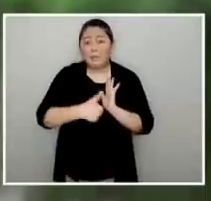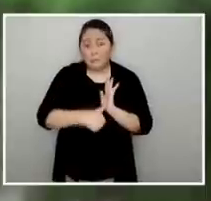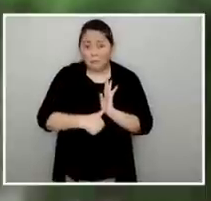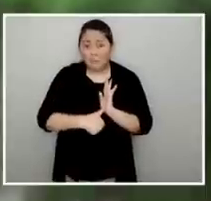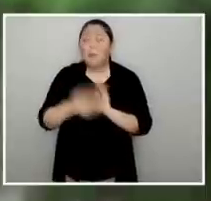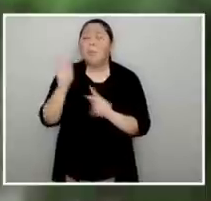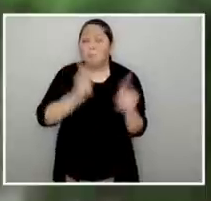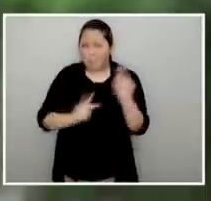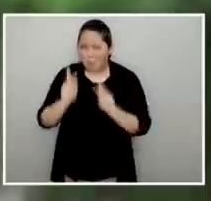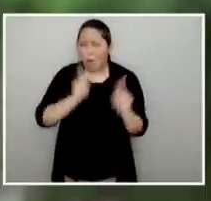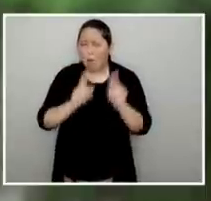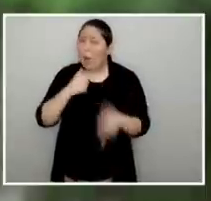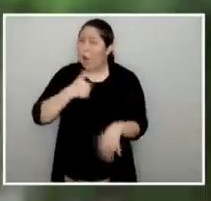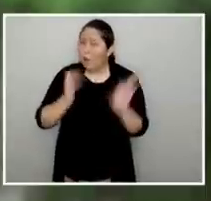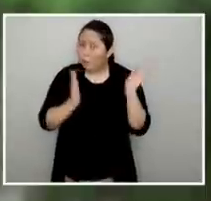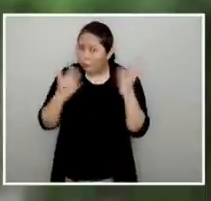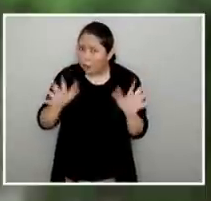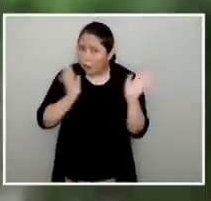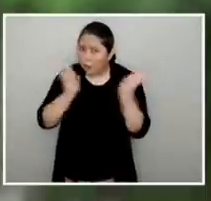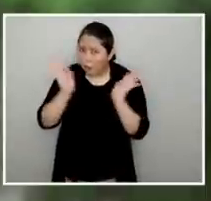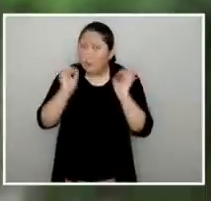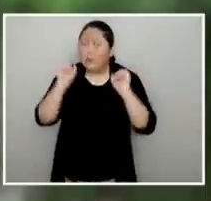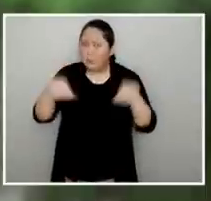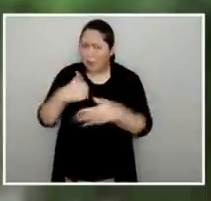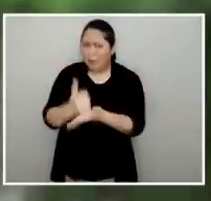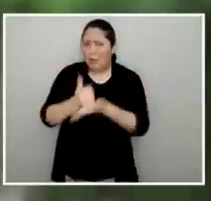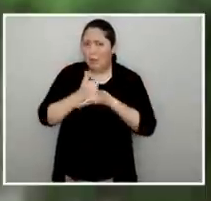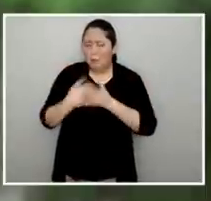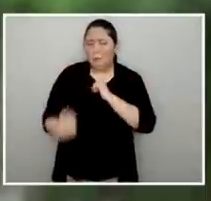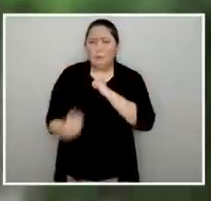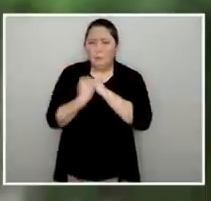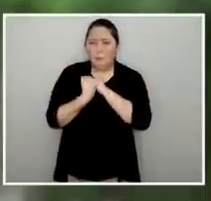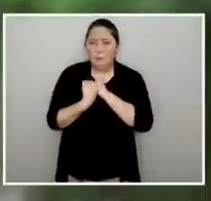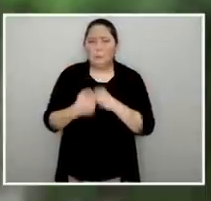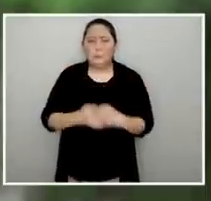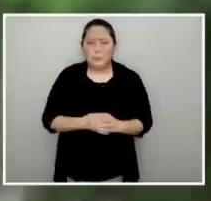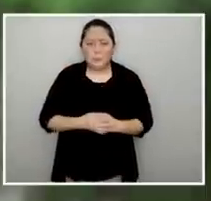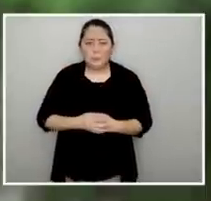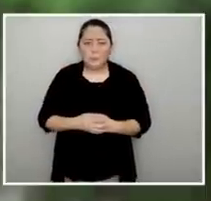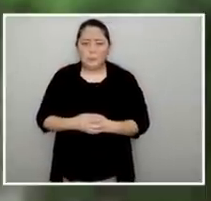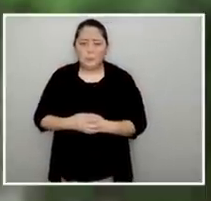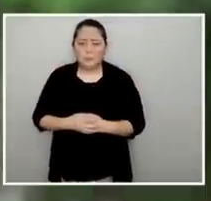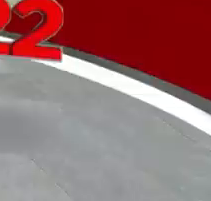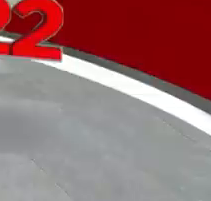napaglingkuran nitong mga nakaraang taon. Mike Navalio, ABS-CBN News.